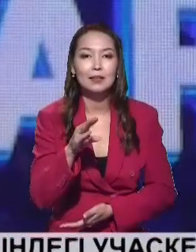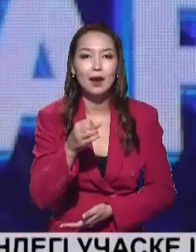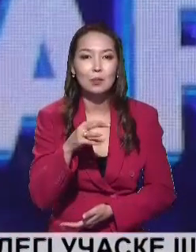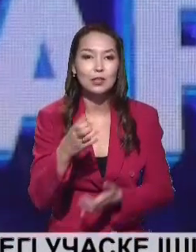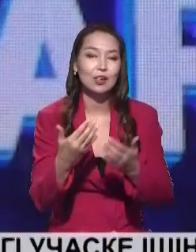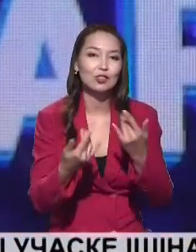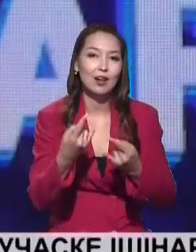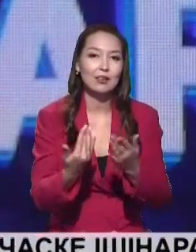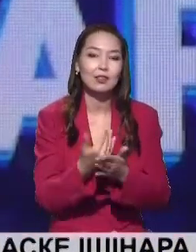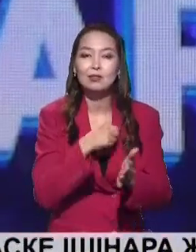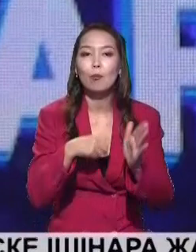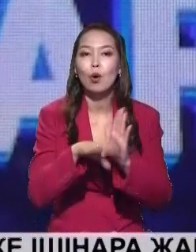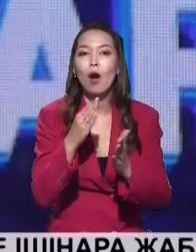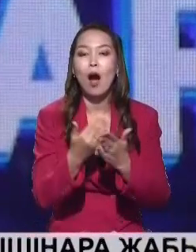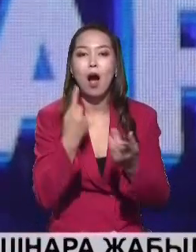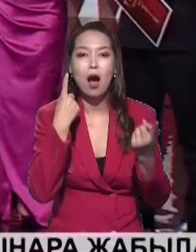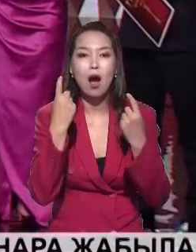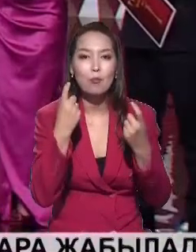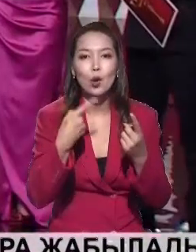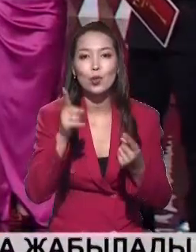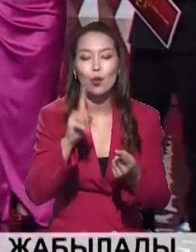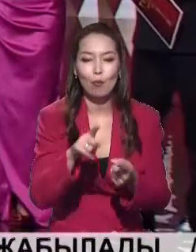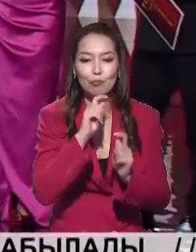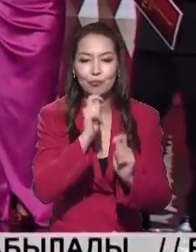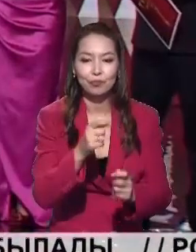үздік ақпараттық бағдарлама номинациясына ие болды.